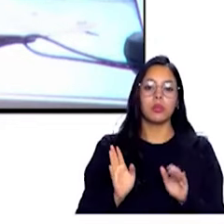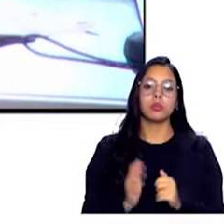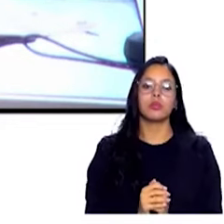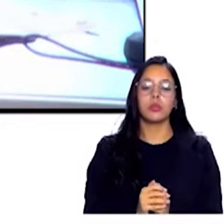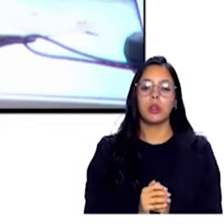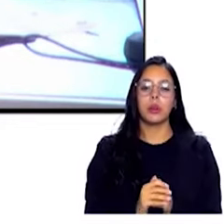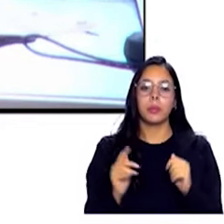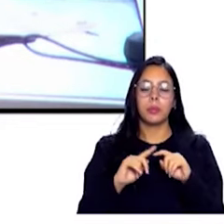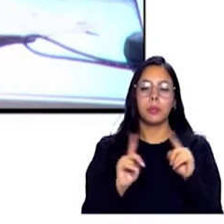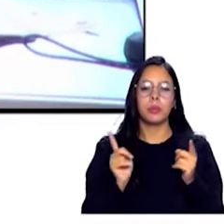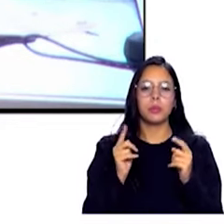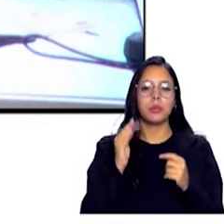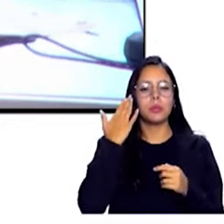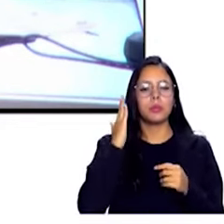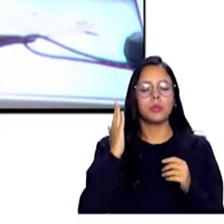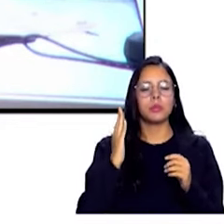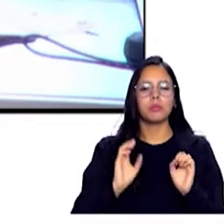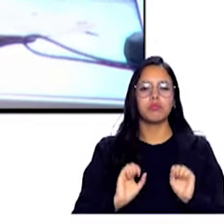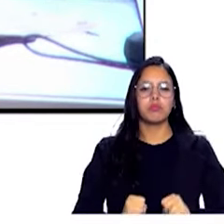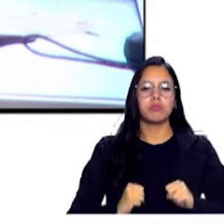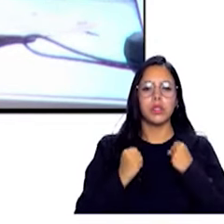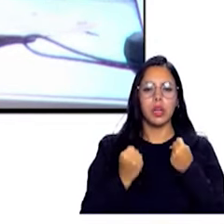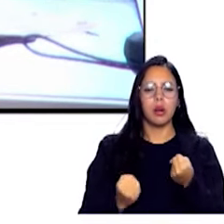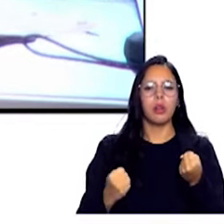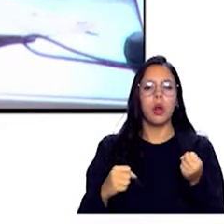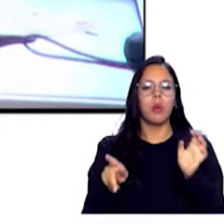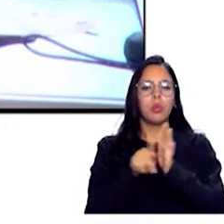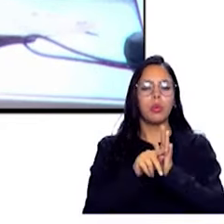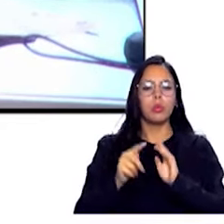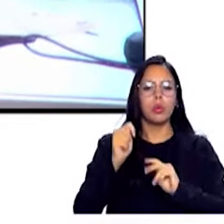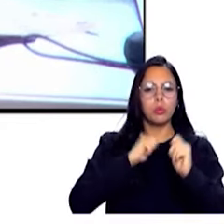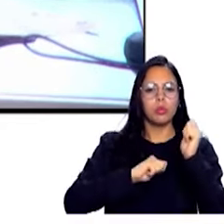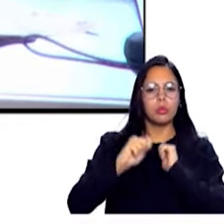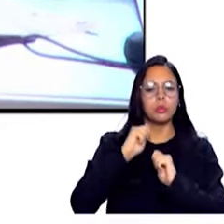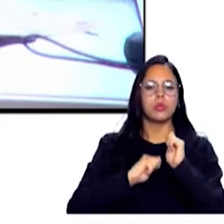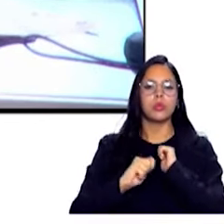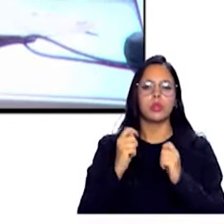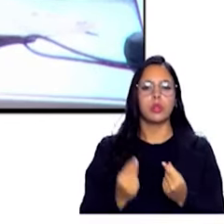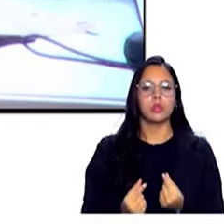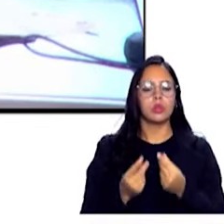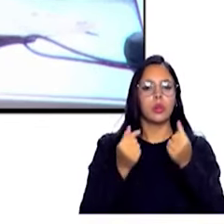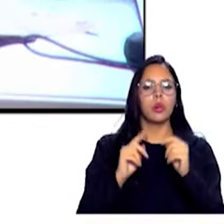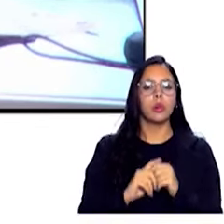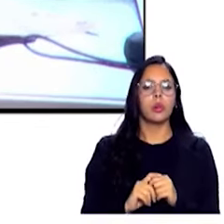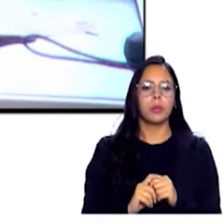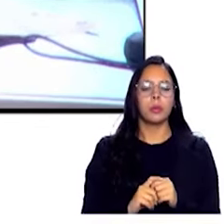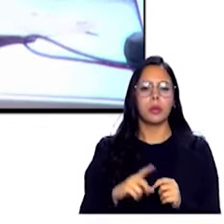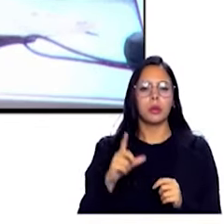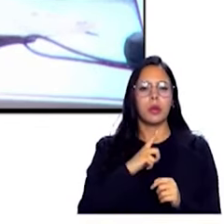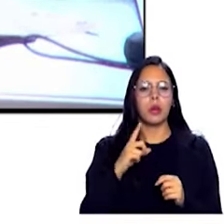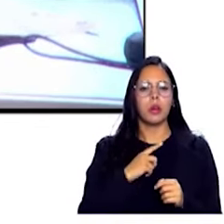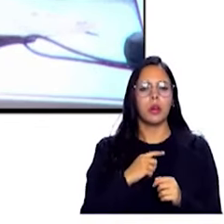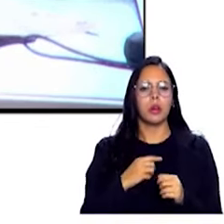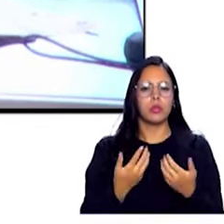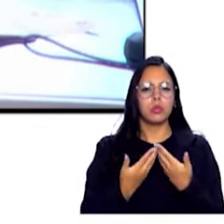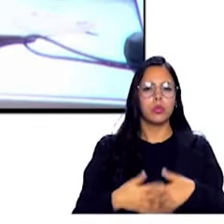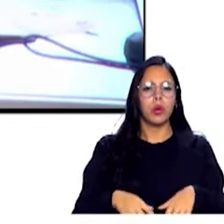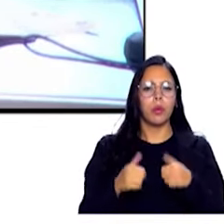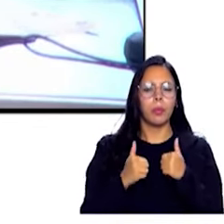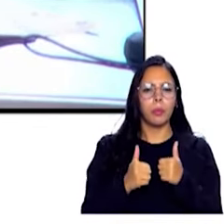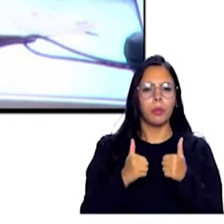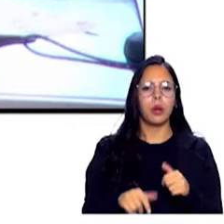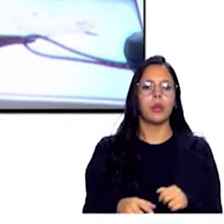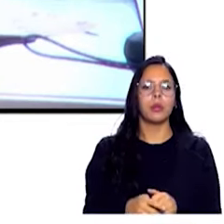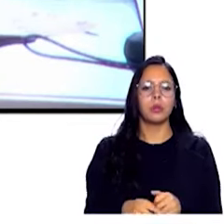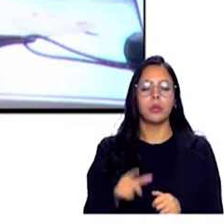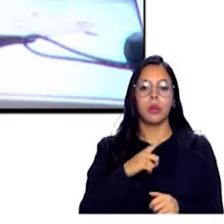TRS bien mais en se disant qu'en diminu Encore le nombre de pourvoi elle pourrait renforcer sa